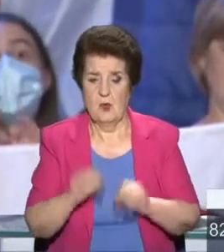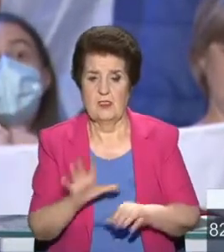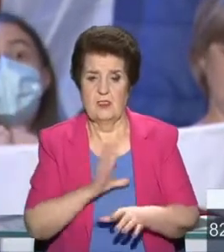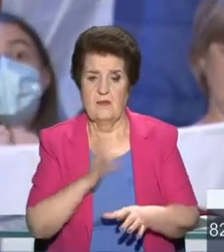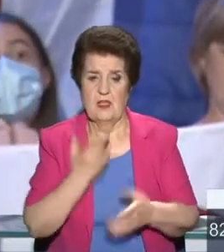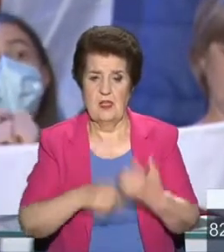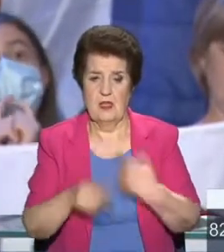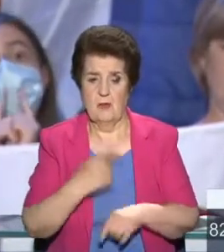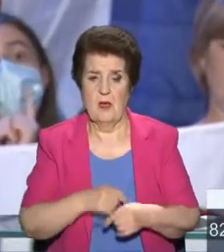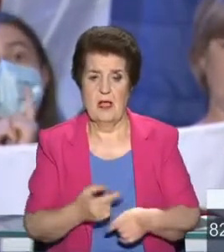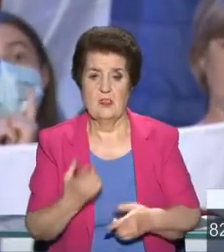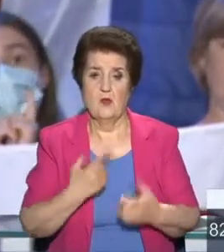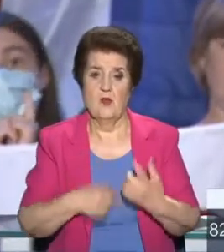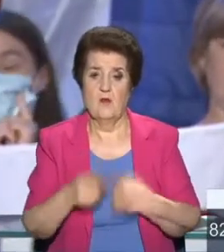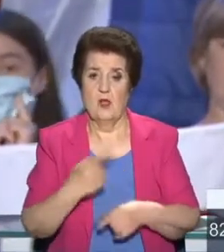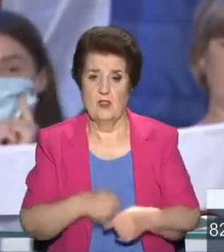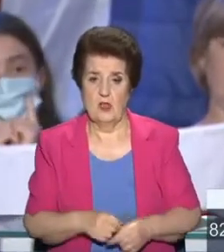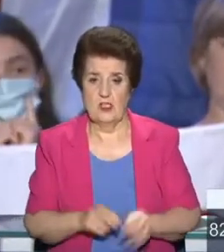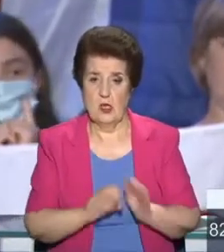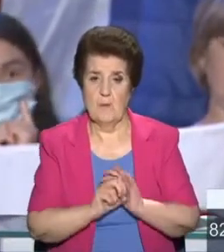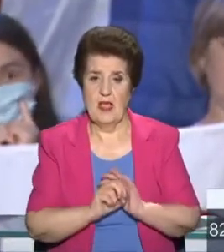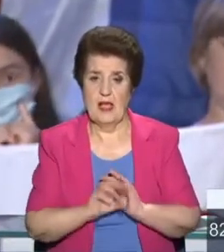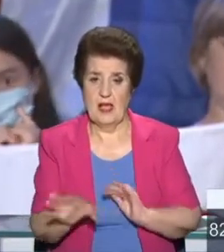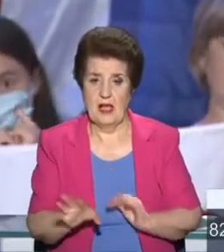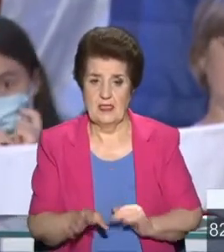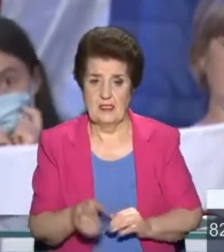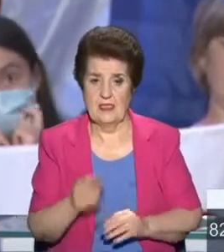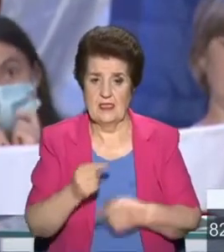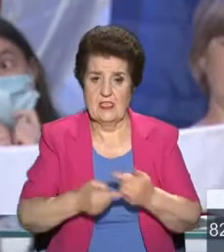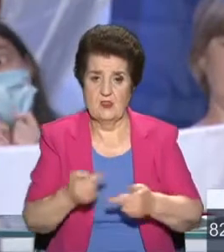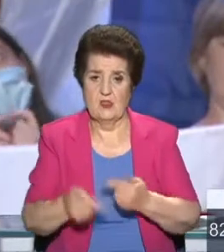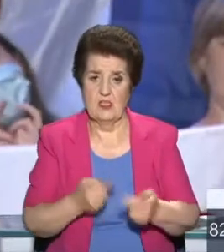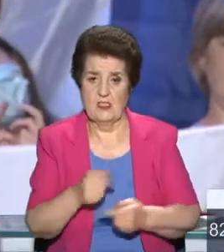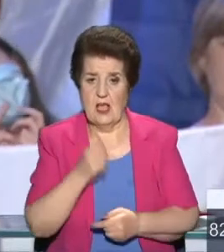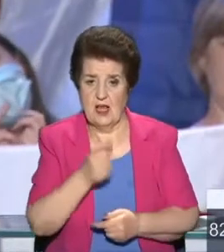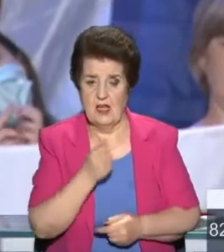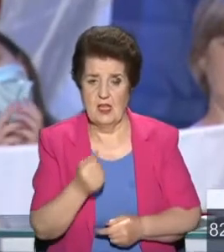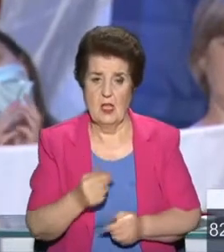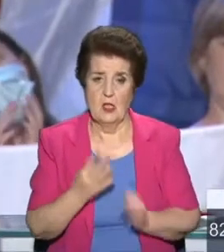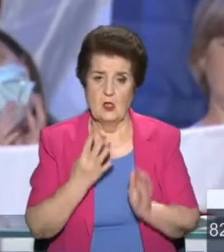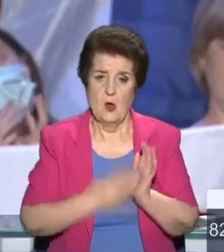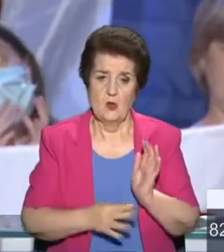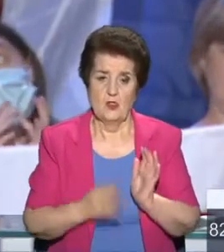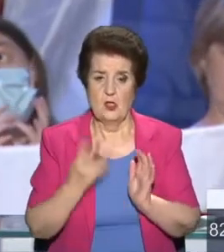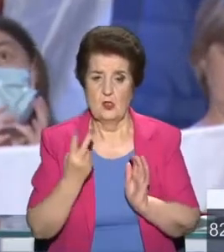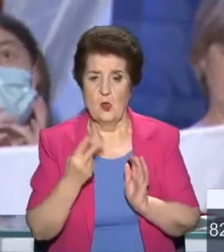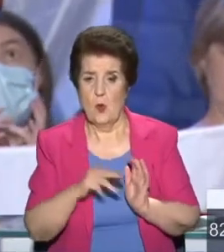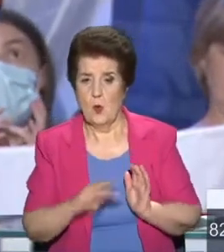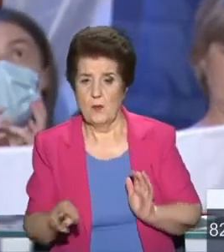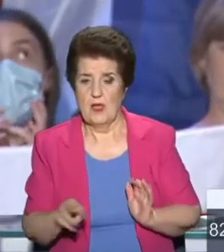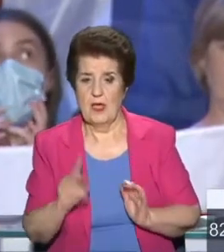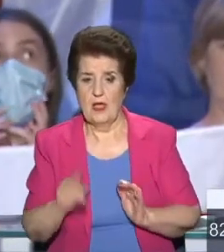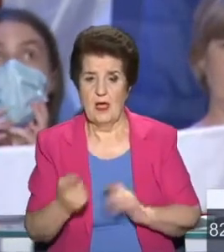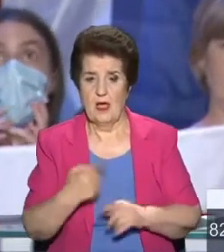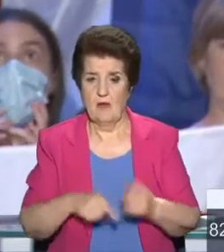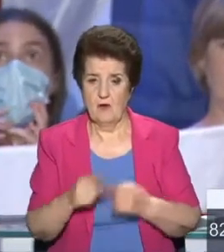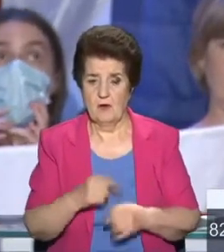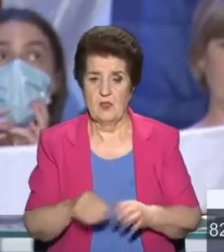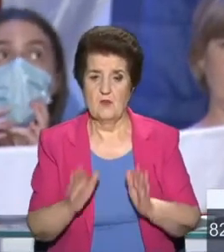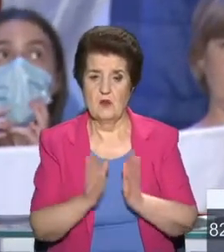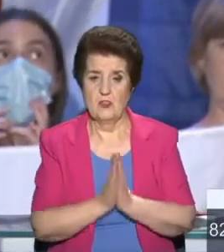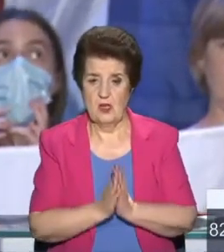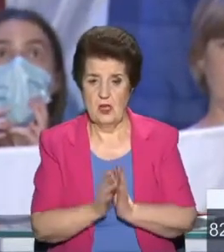dimpotrivă se vor întoarce migranții din generațiile anilor 90 2000 care vor veni aici Republica Moldova și vor solicita